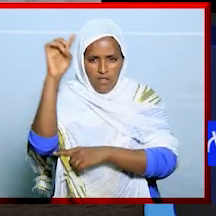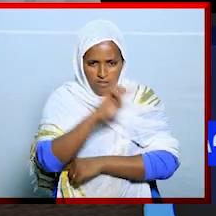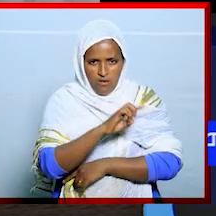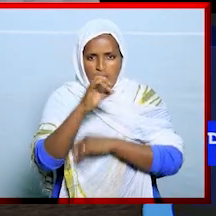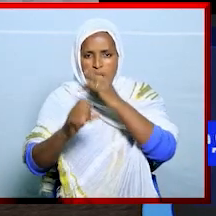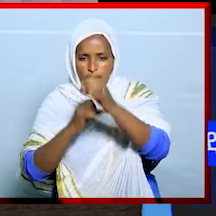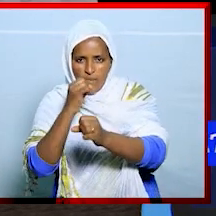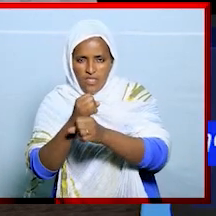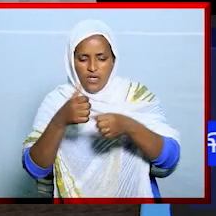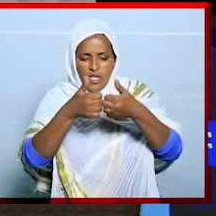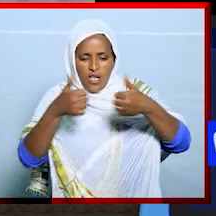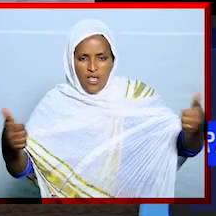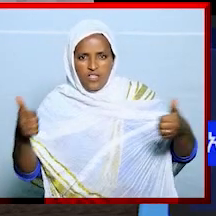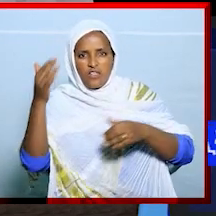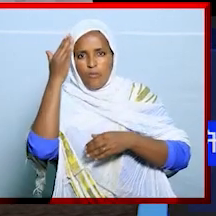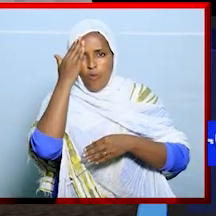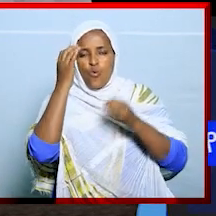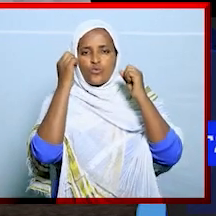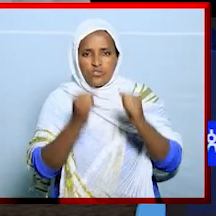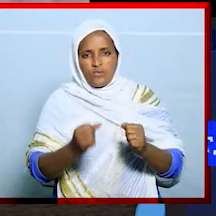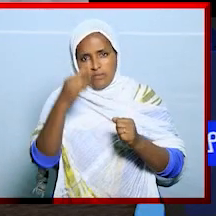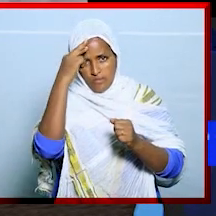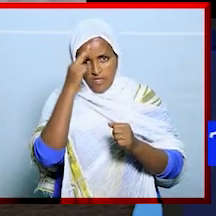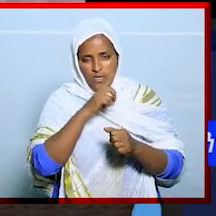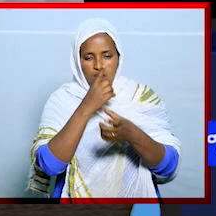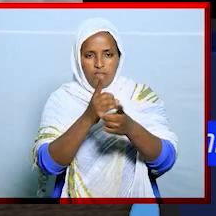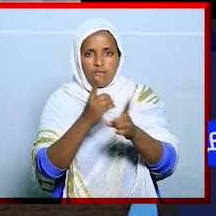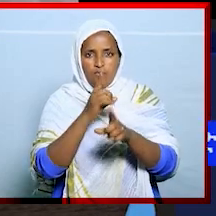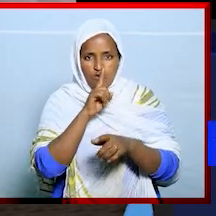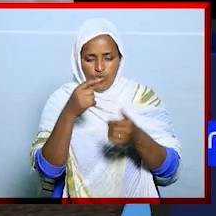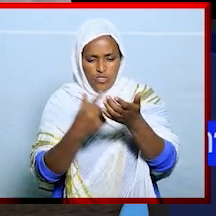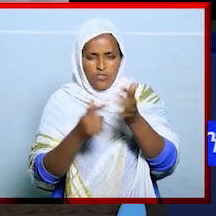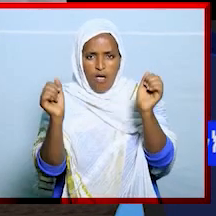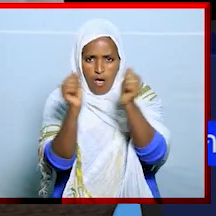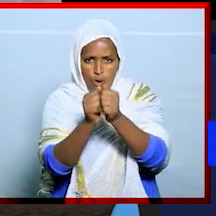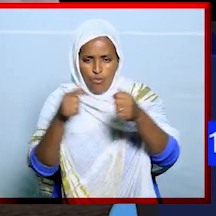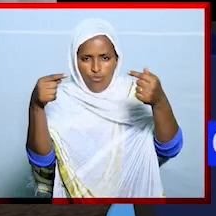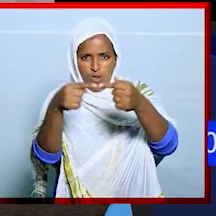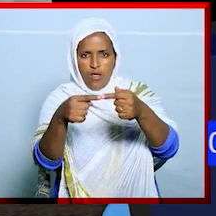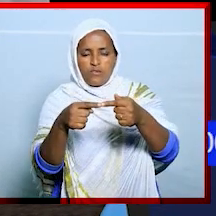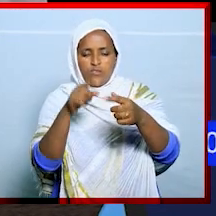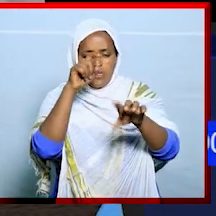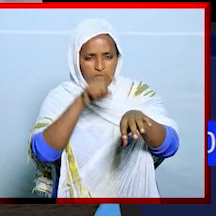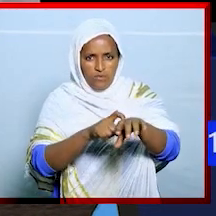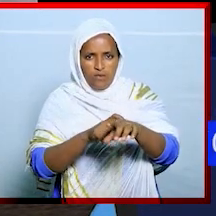ዘመናትን፣ ዕለታትን፣ ዓመታትን ለይተን ማወቅ እንድንችል ከነዚህ ጋር የተያያዙ